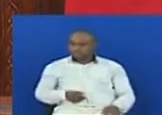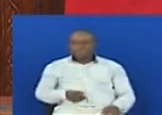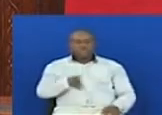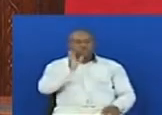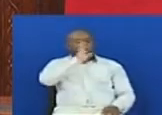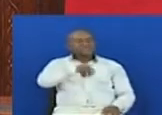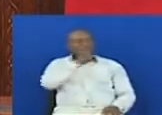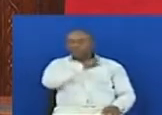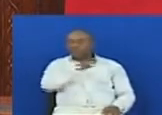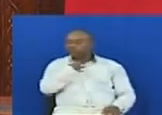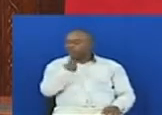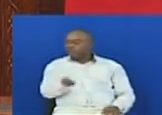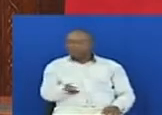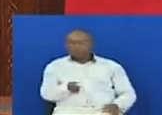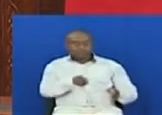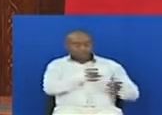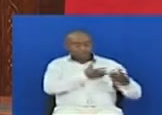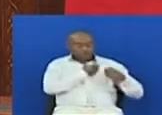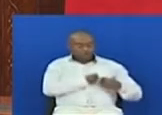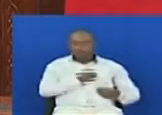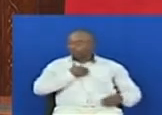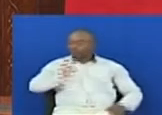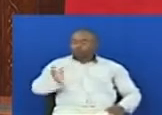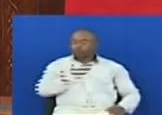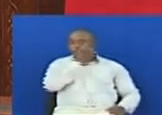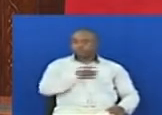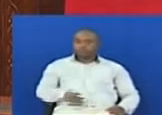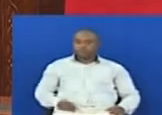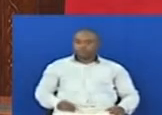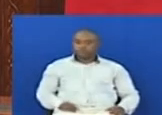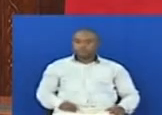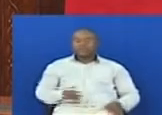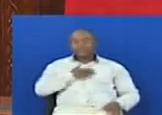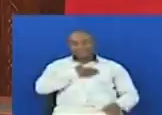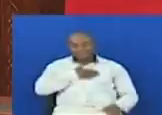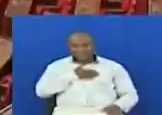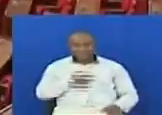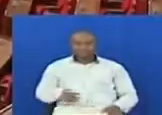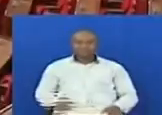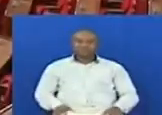tamaa, waende mbele, lakini Mwenyezi Mungu atutangulize katika hili. Bado ni sana, asanteni sana.